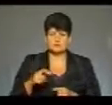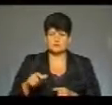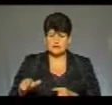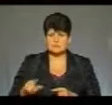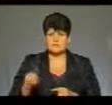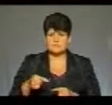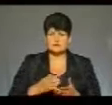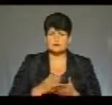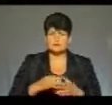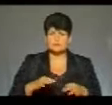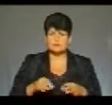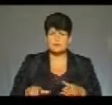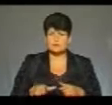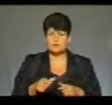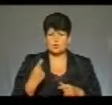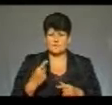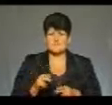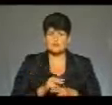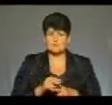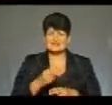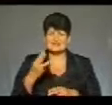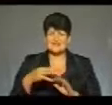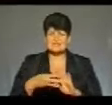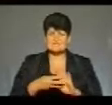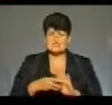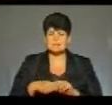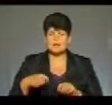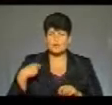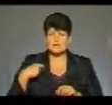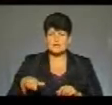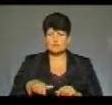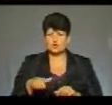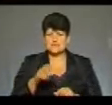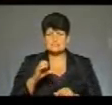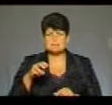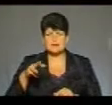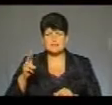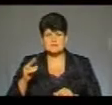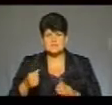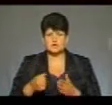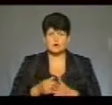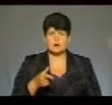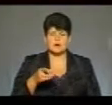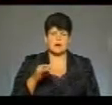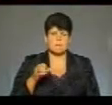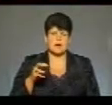служби автомобільних доріг області відремонтувати 38 кілометрів дороги від Смиківців до Гримайлова.